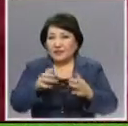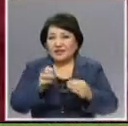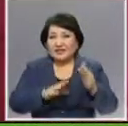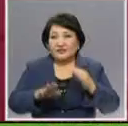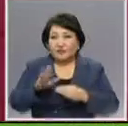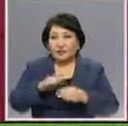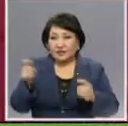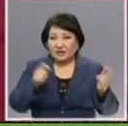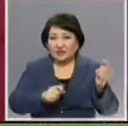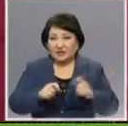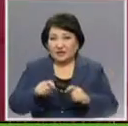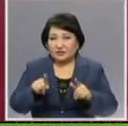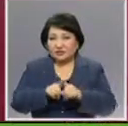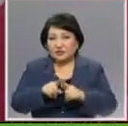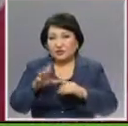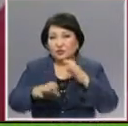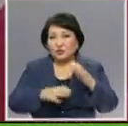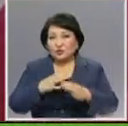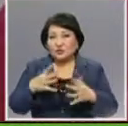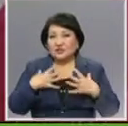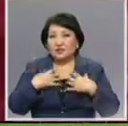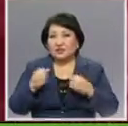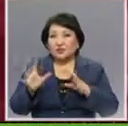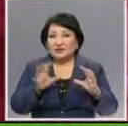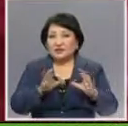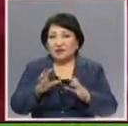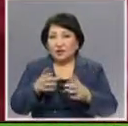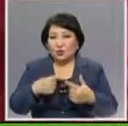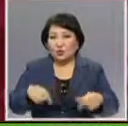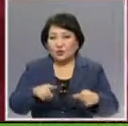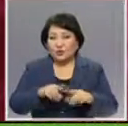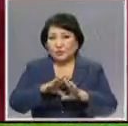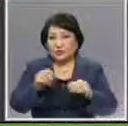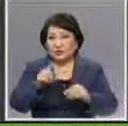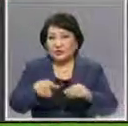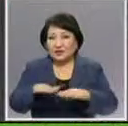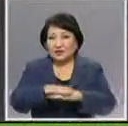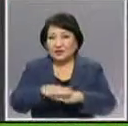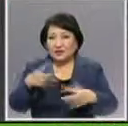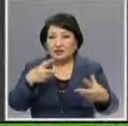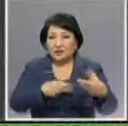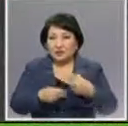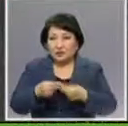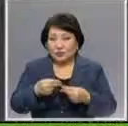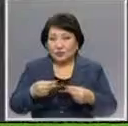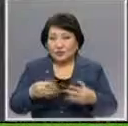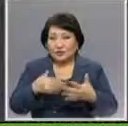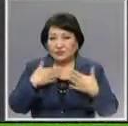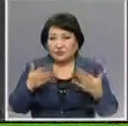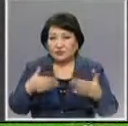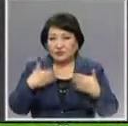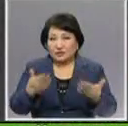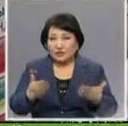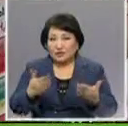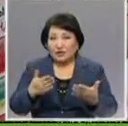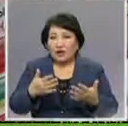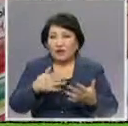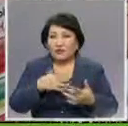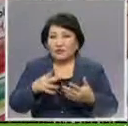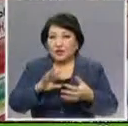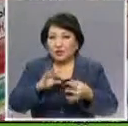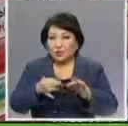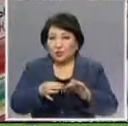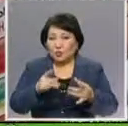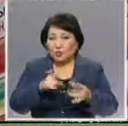әкелінеді. Жалпы екпені дүниежүзілік денсаулық сақтау ұйымы бүкіл халыққа жасауды ұсынады. Вакцина адамның өткір не хроникалық аурулары болмаса